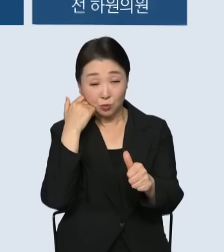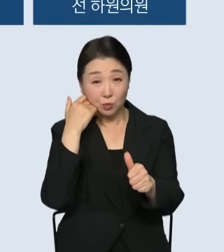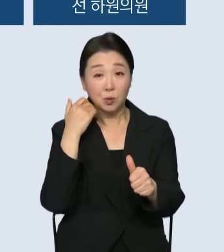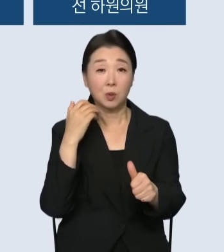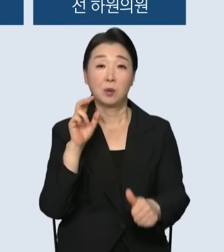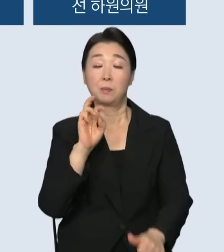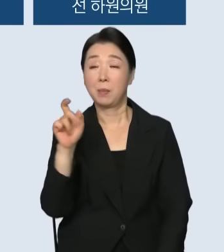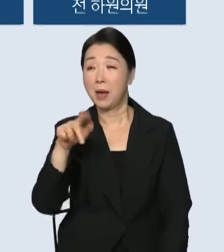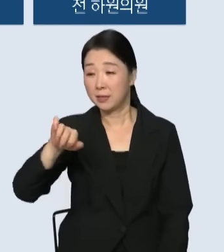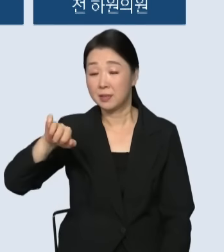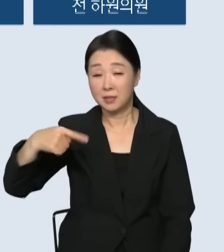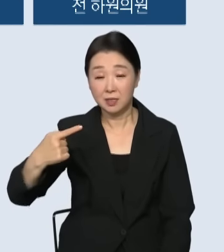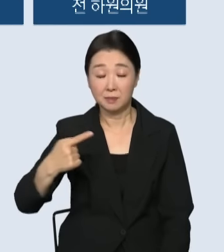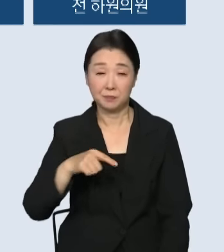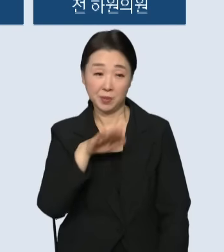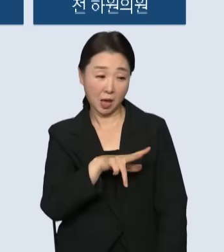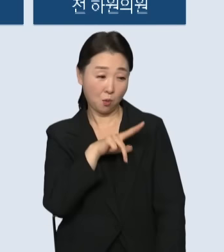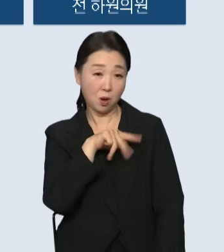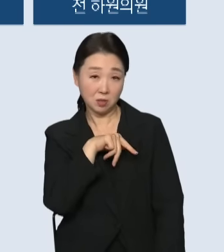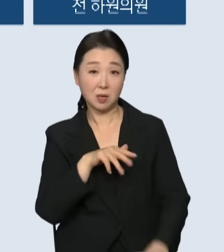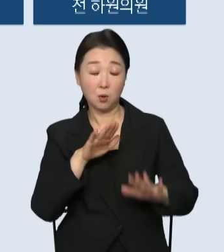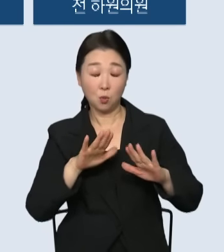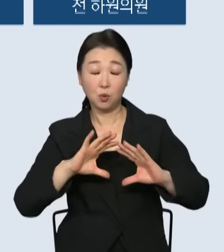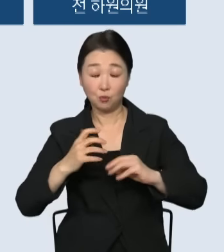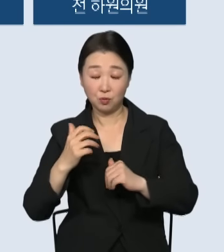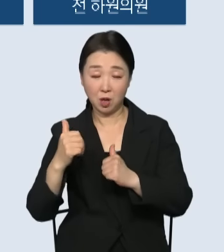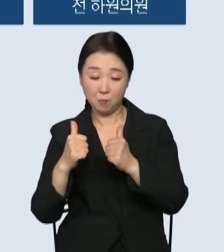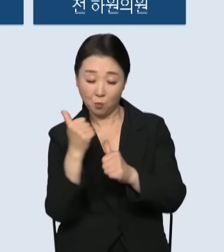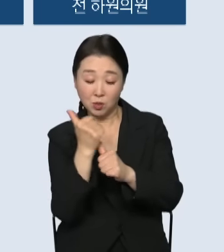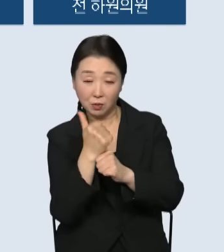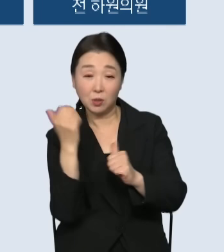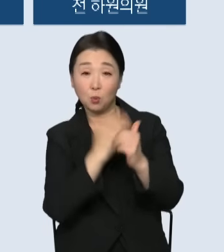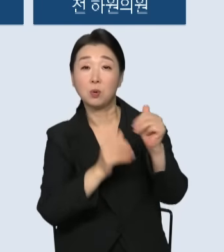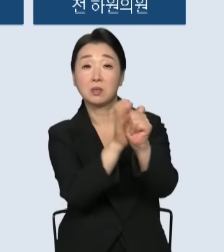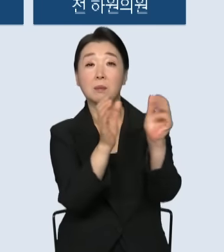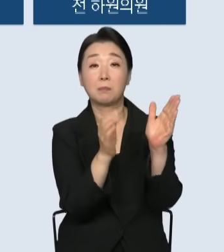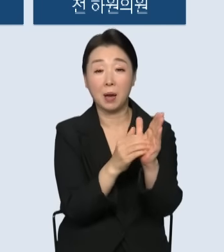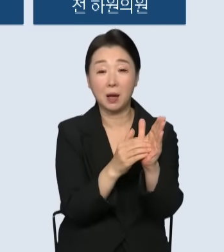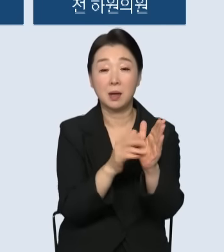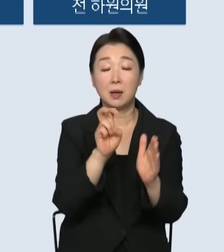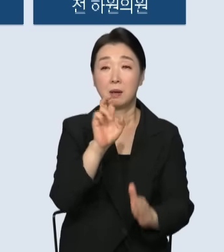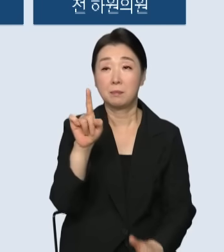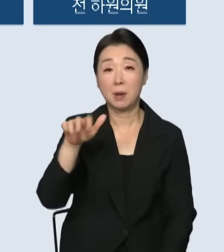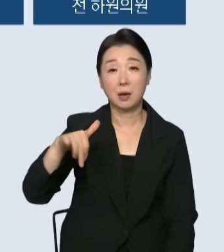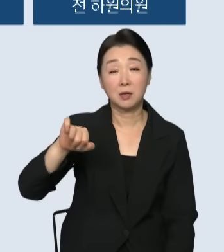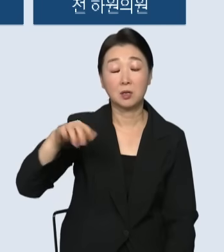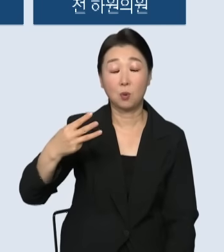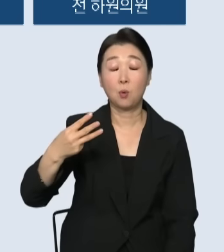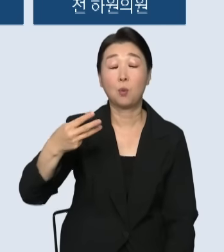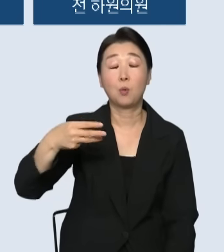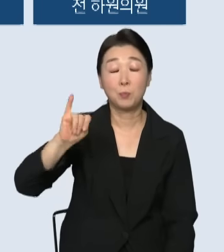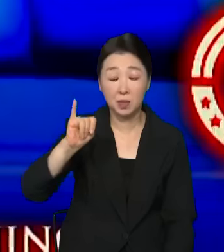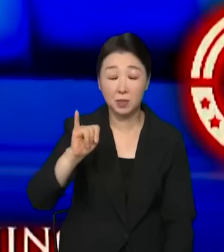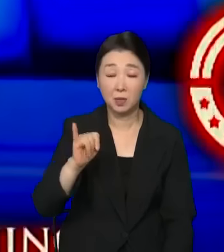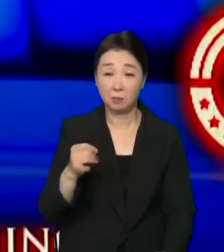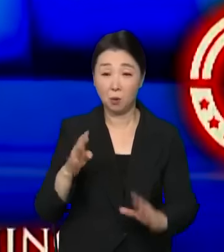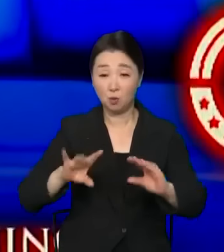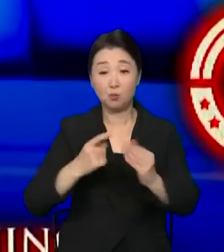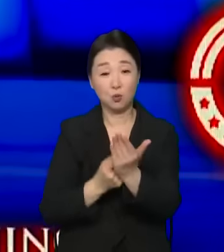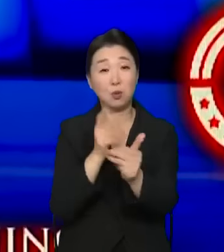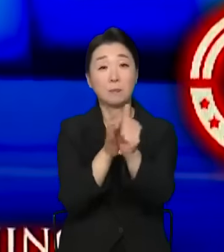하원 의원을 국가안보보좌관으로 오늘 공식 지명했고 마코 루비오 상원 의원은 국무장관 발탁이 확실시됩니다.